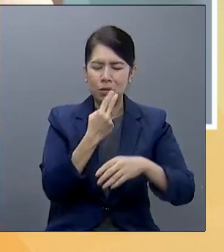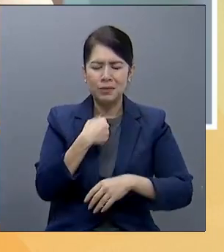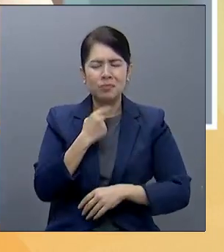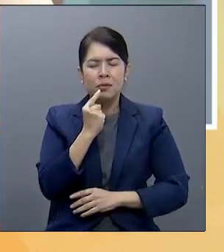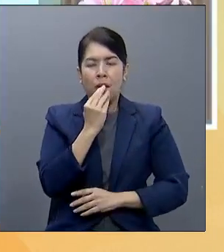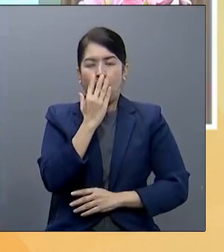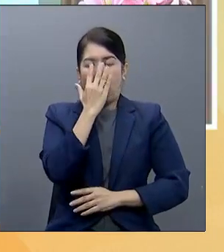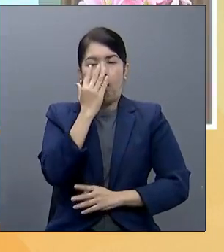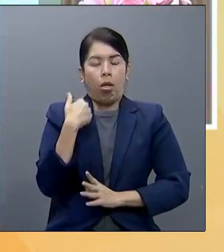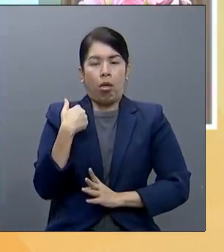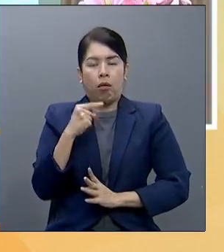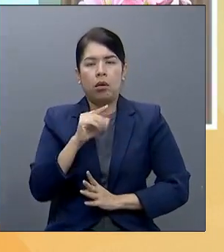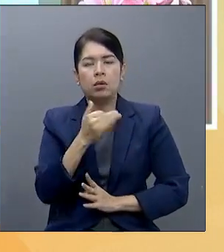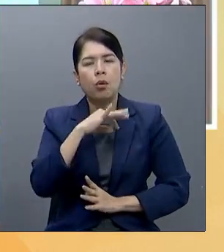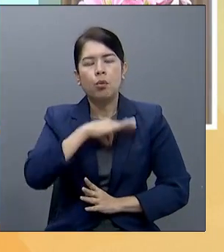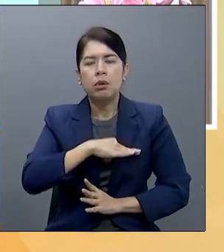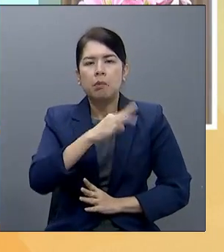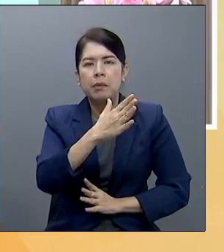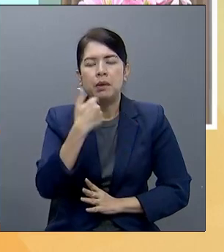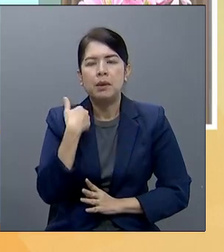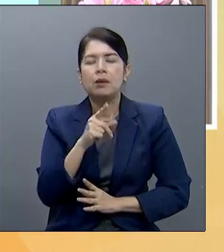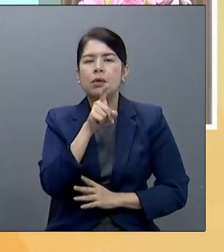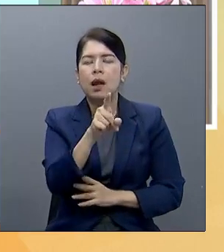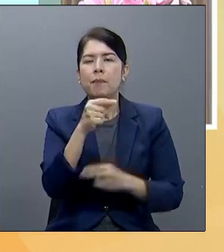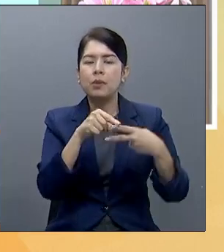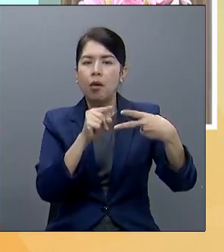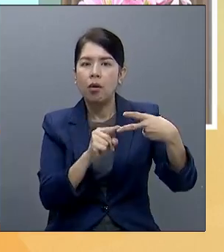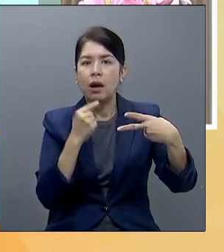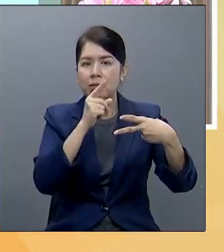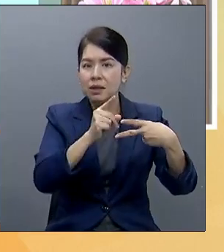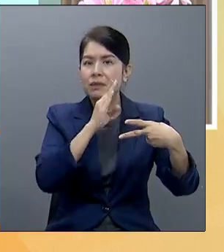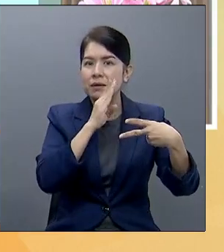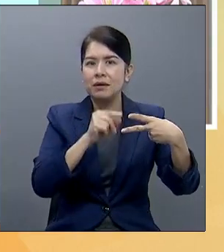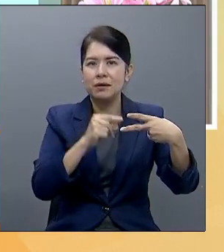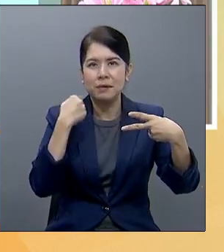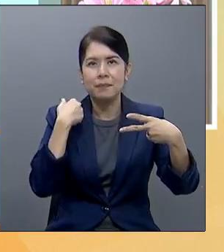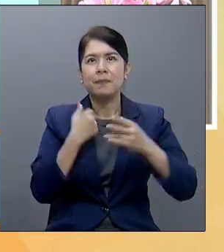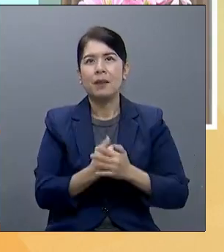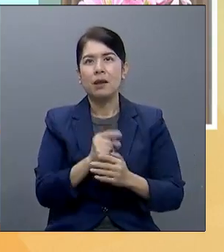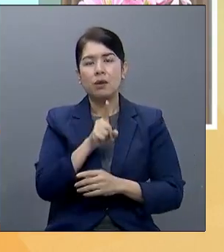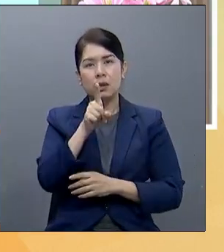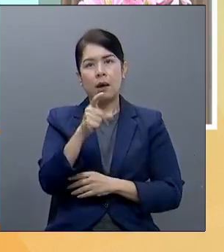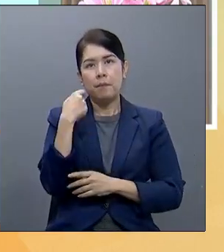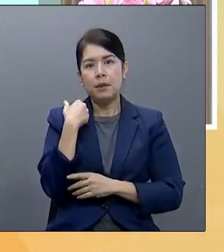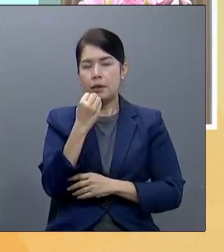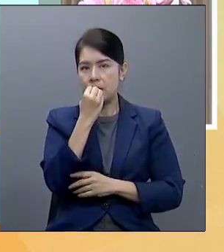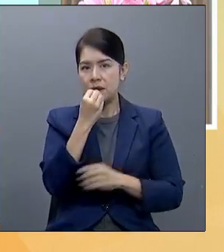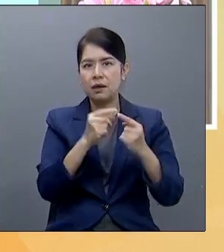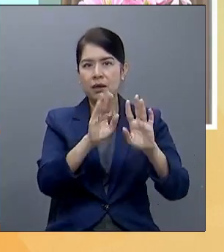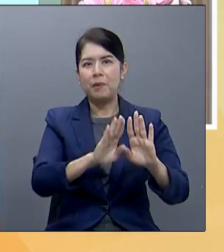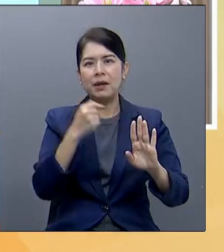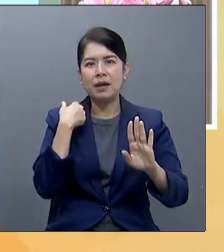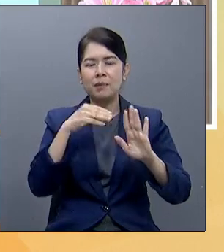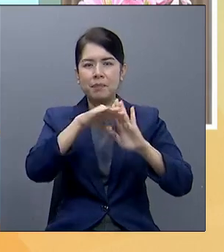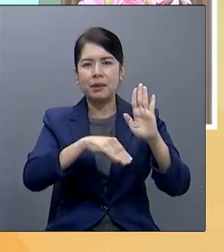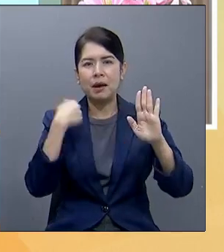าจะเทียมทีนี้ไอสารสำคัญต่างๆเหล่านั้นที่มันมีเล็กมีน้อยอยู่ข้างในเนี่ยครับควรจะกินแบบแท้หรือแบบเทียมเนี่ยก็ได้ประโยชน์เหมือนกันหรือจริงๆแล้ว